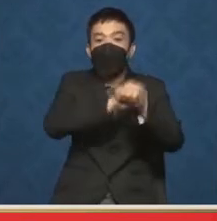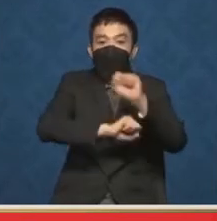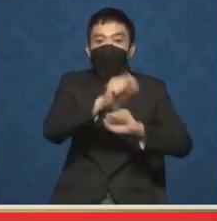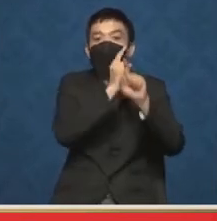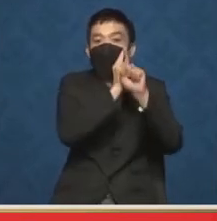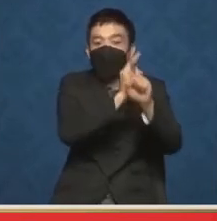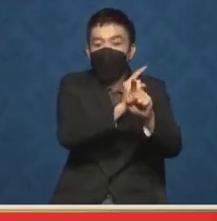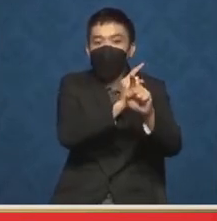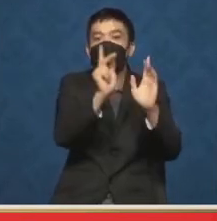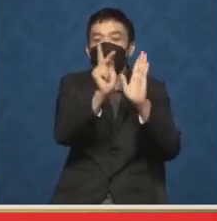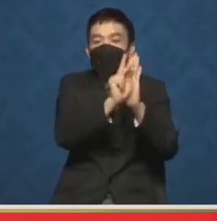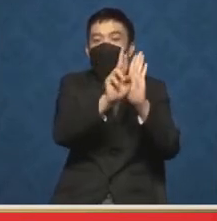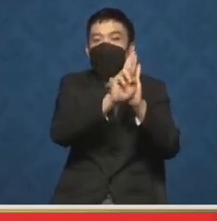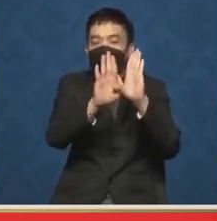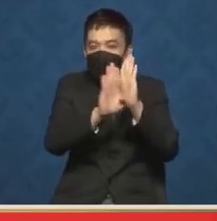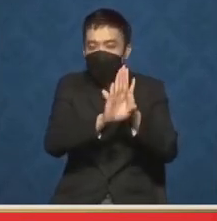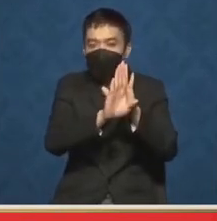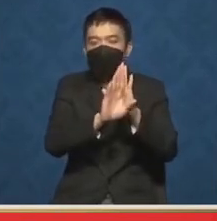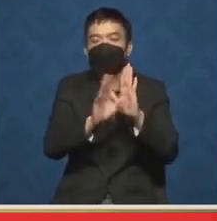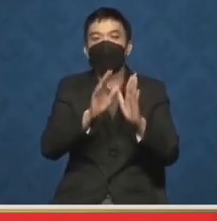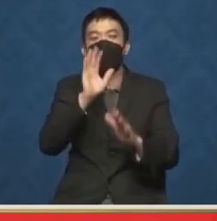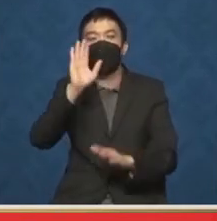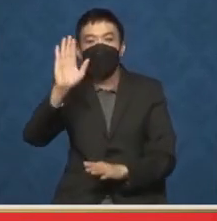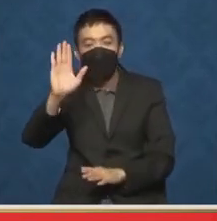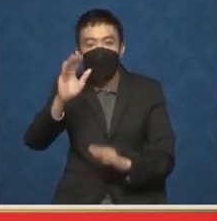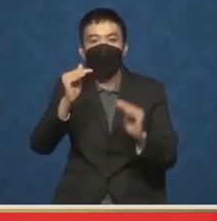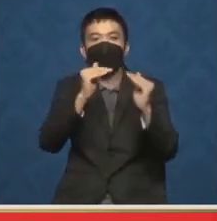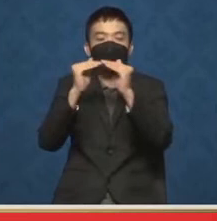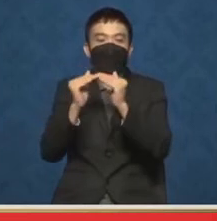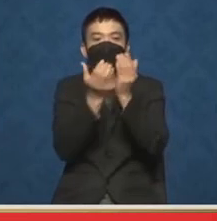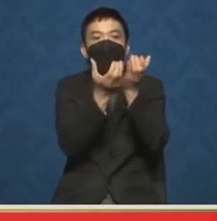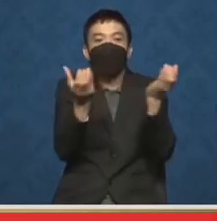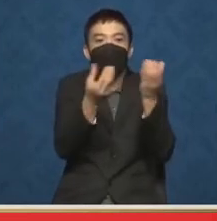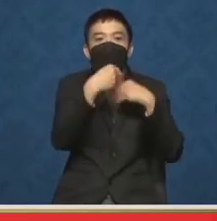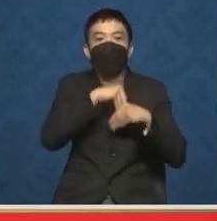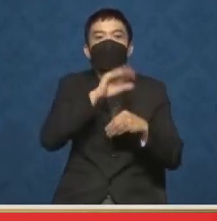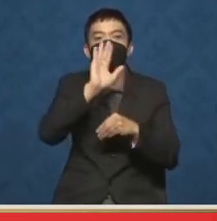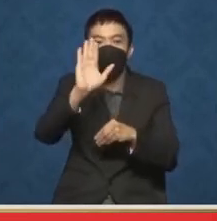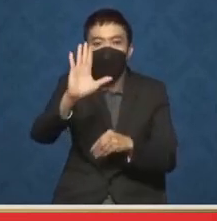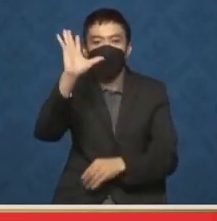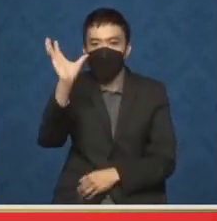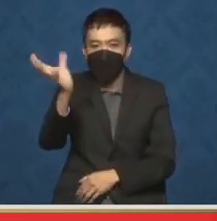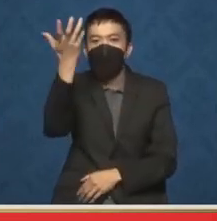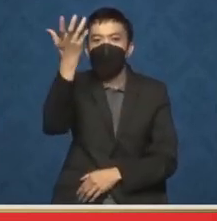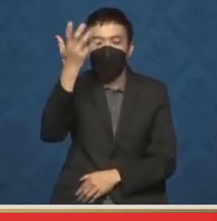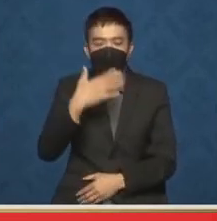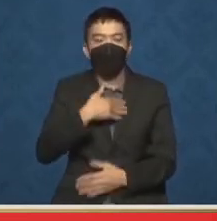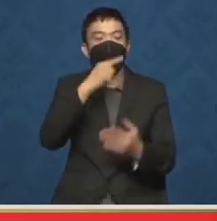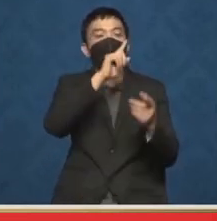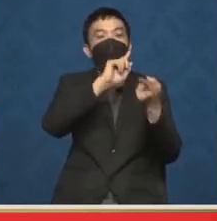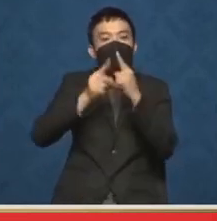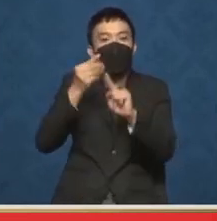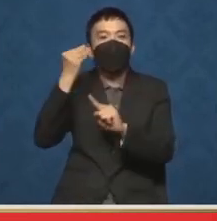เรื่องของมนุรภัยทำและเป็นกเปบังานเพื่อผลโยชนิกษ